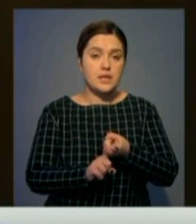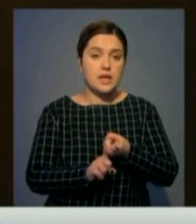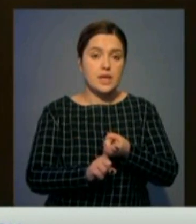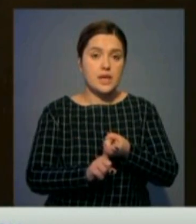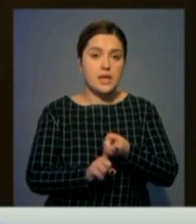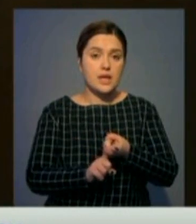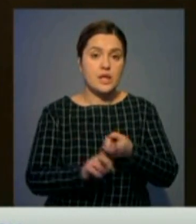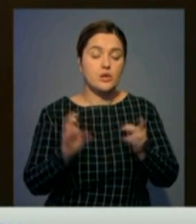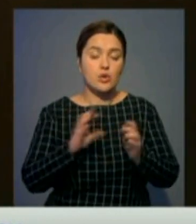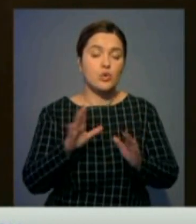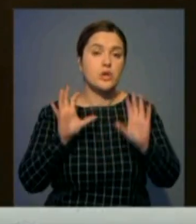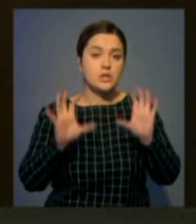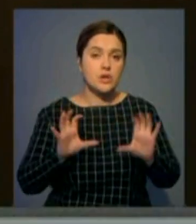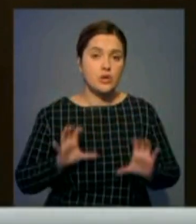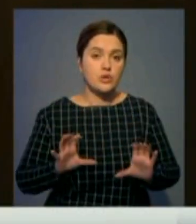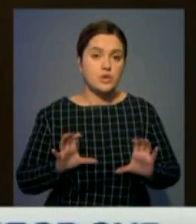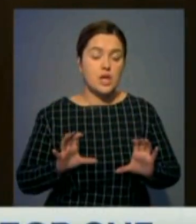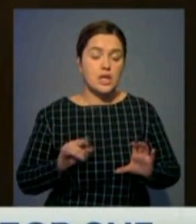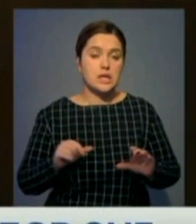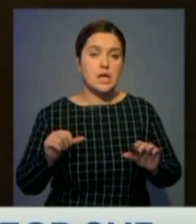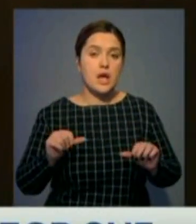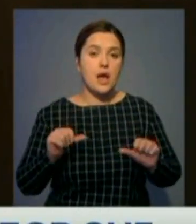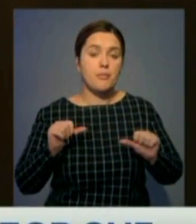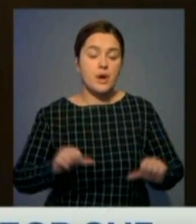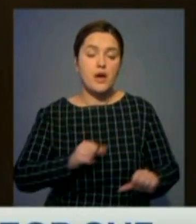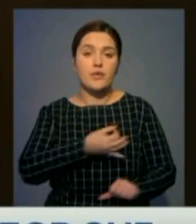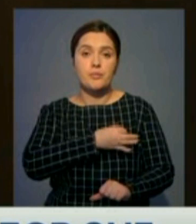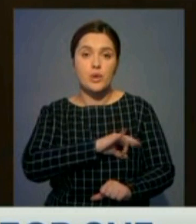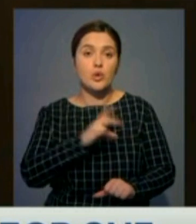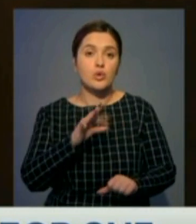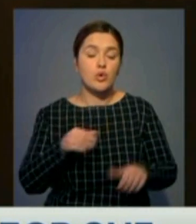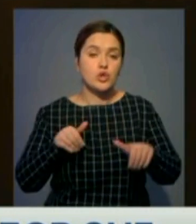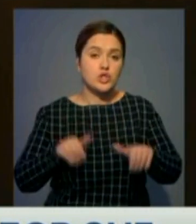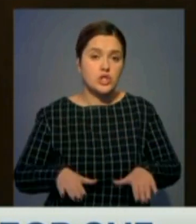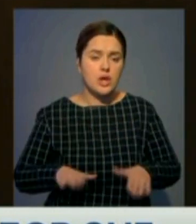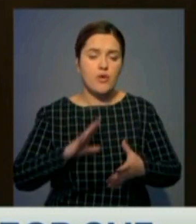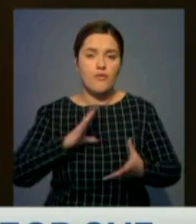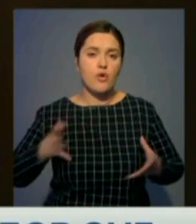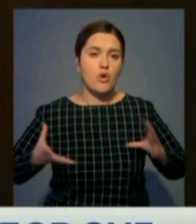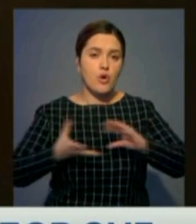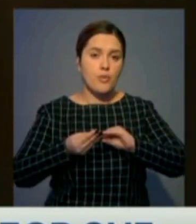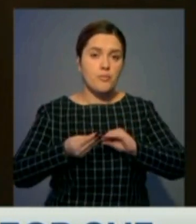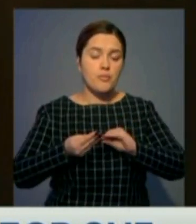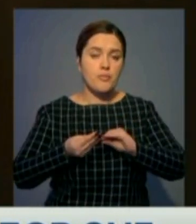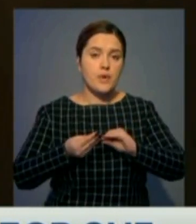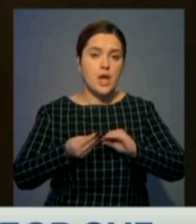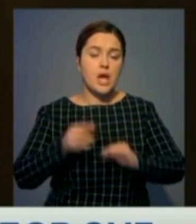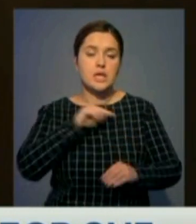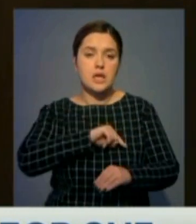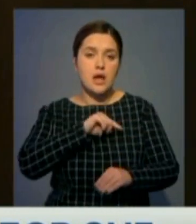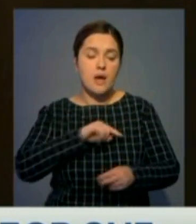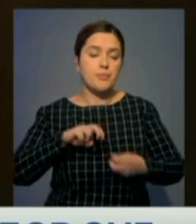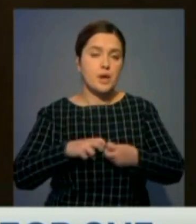с совершенствованием законодательства и правоприменения, но и решением комплекса мировоззренческих нравственных